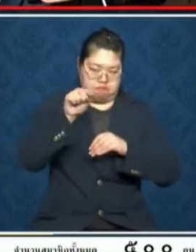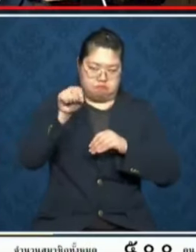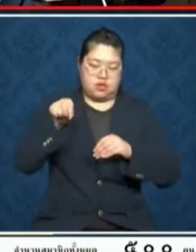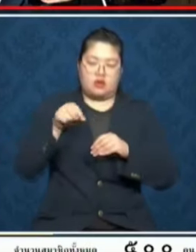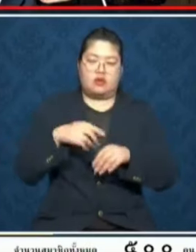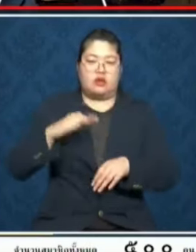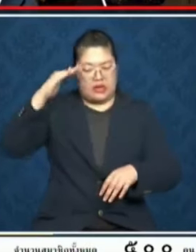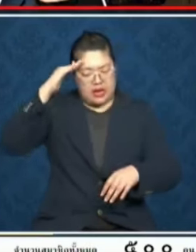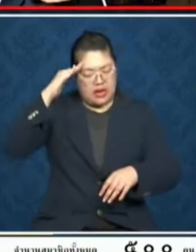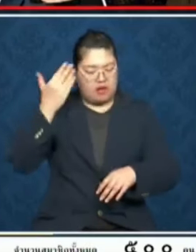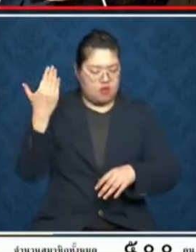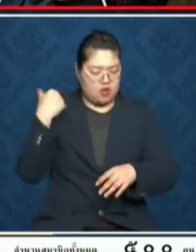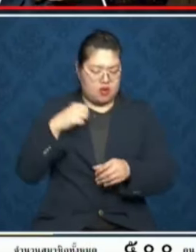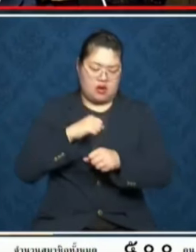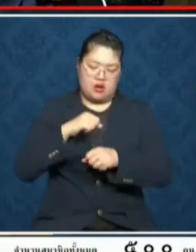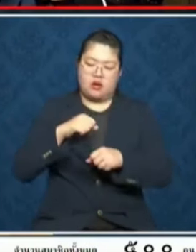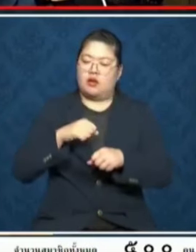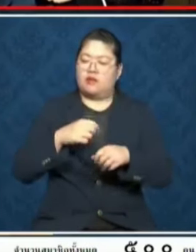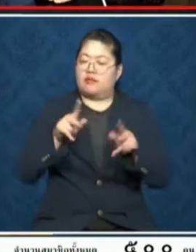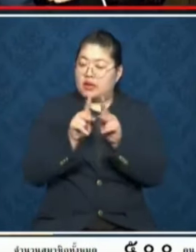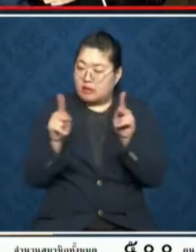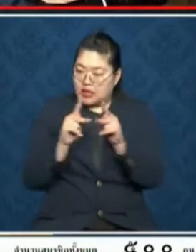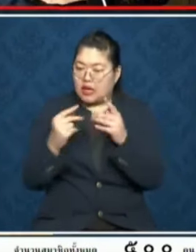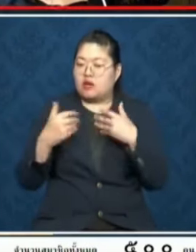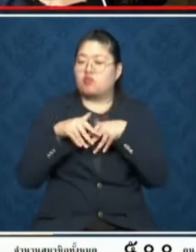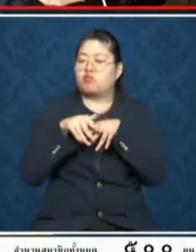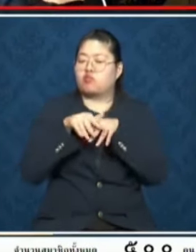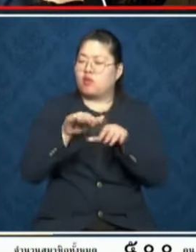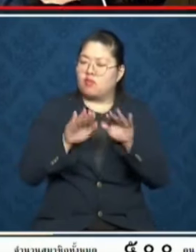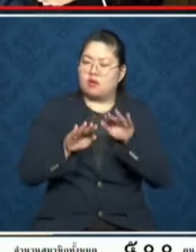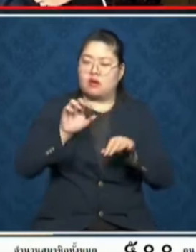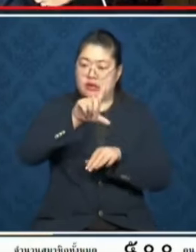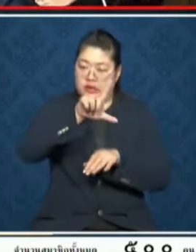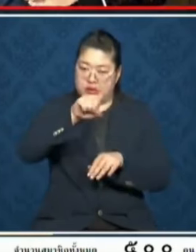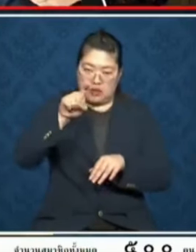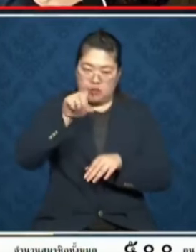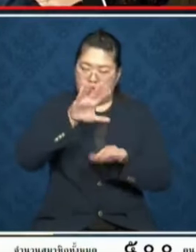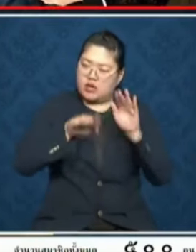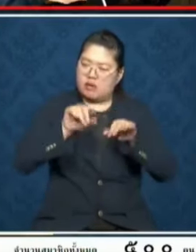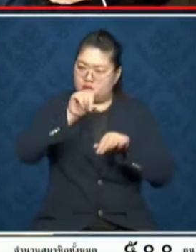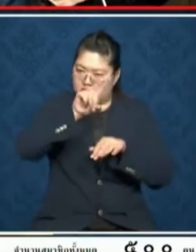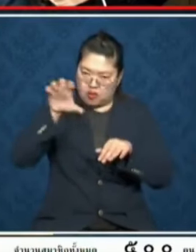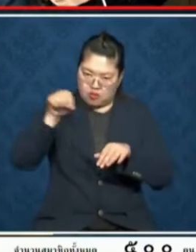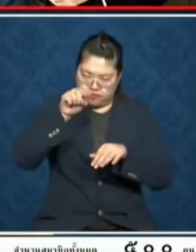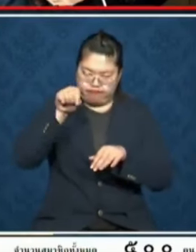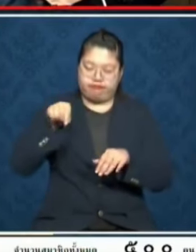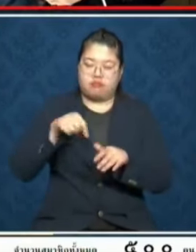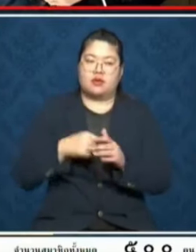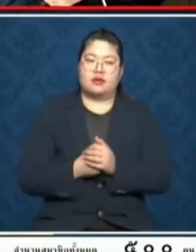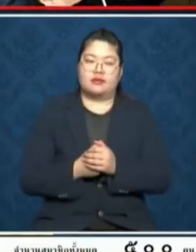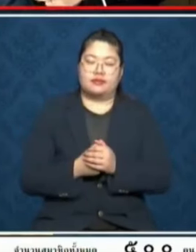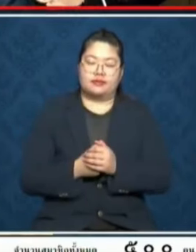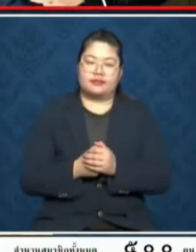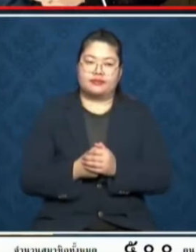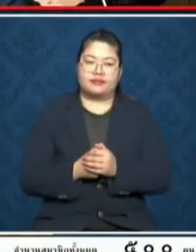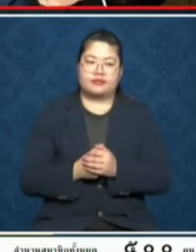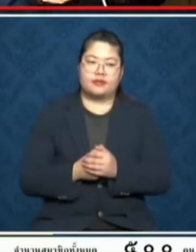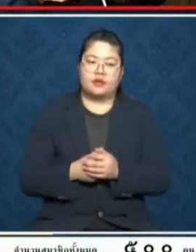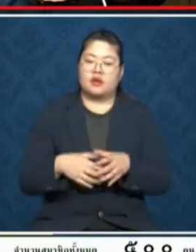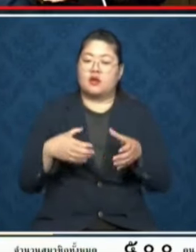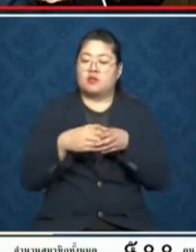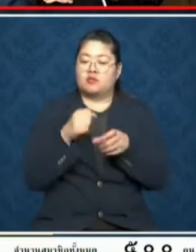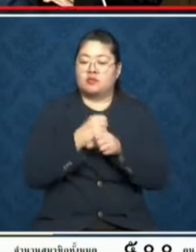นทหารและอดีตทหารเข้าไปนั่งเป็นกรรมการในบอร์ดเกือบถึง 100% ดิฉันค้นพบค่ะว่ามีรัฐวิสาหกิจหลาย